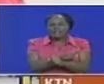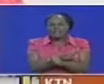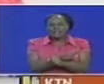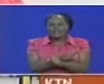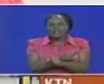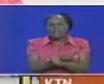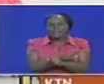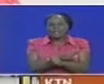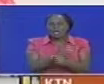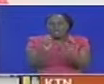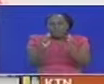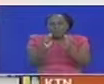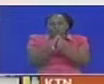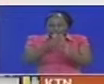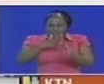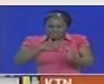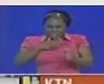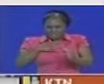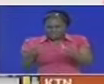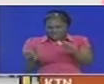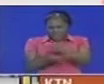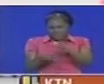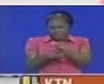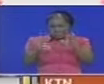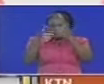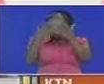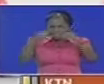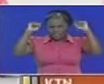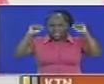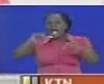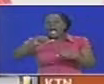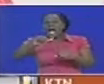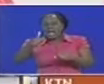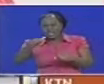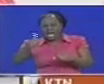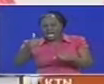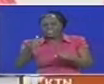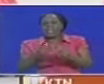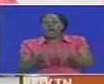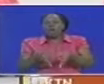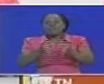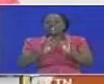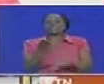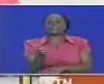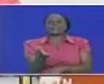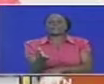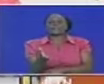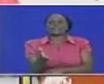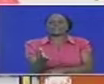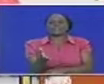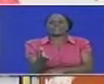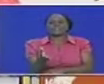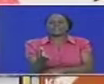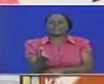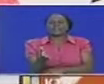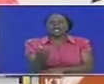with me here is a deputy president and other officials of the organization, we